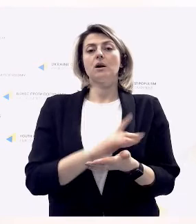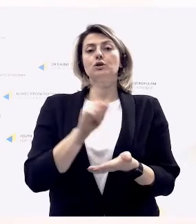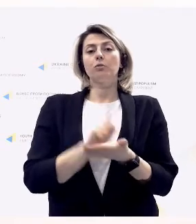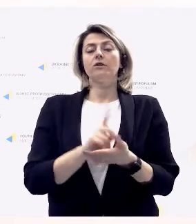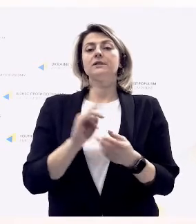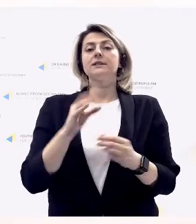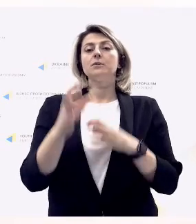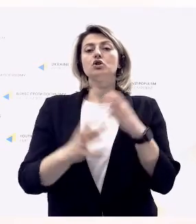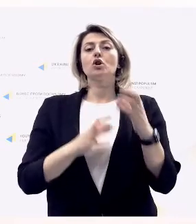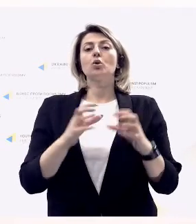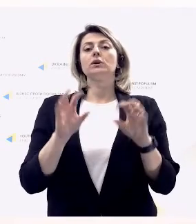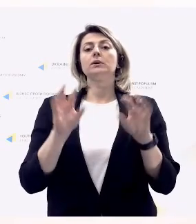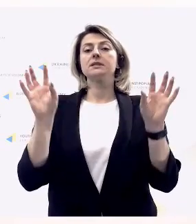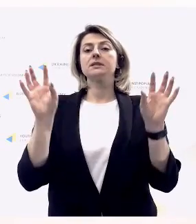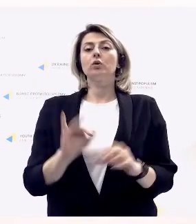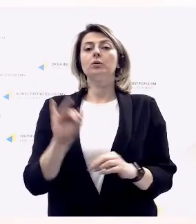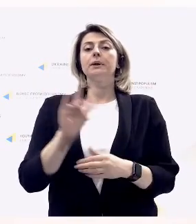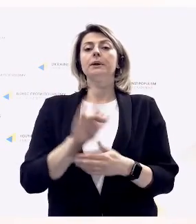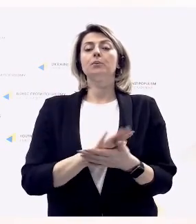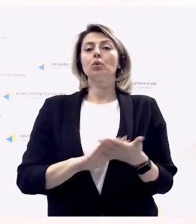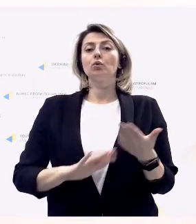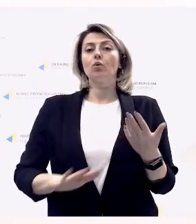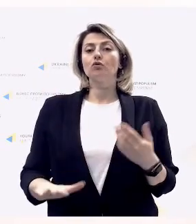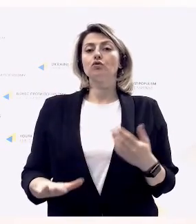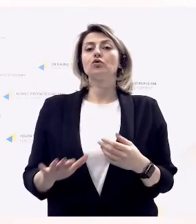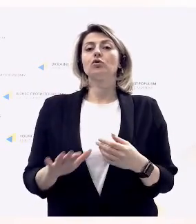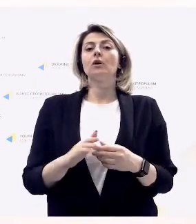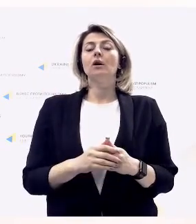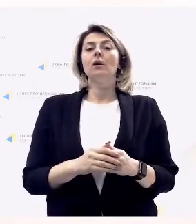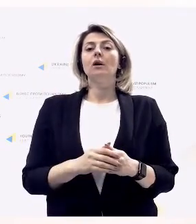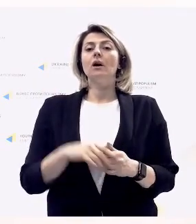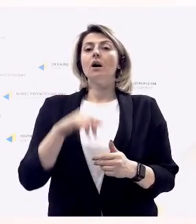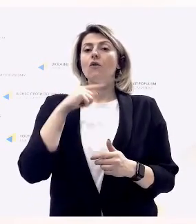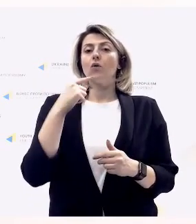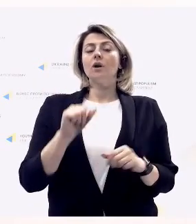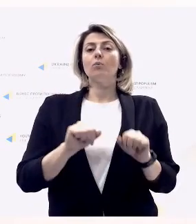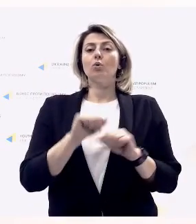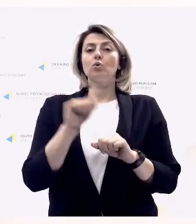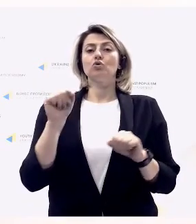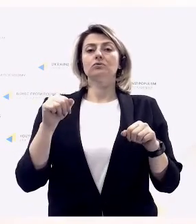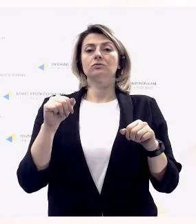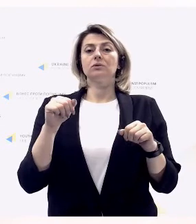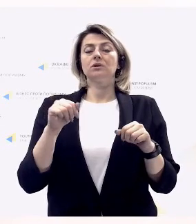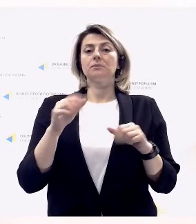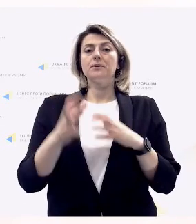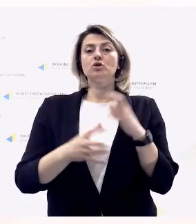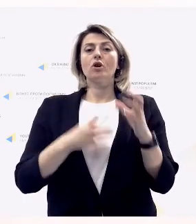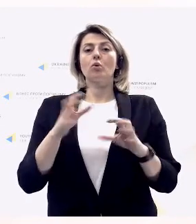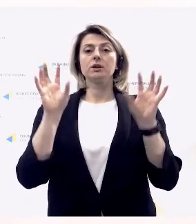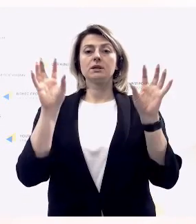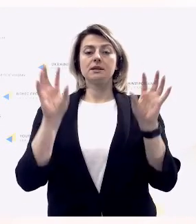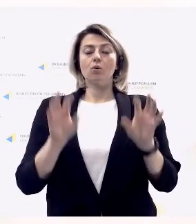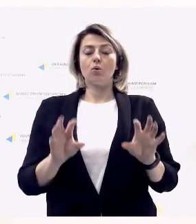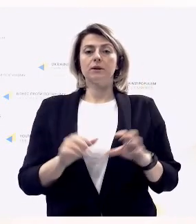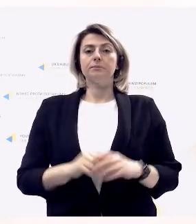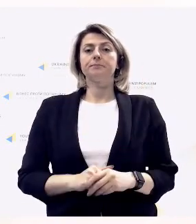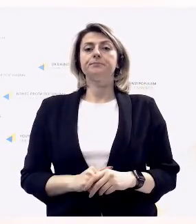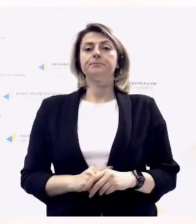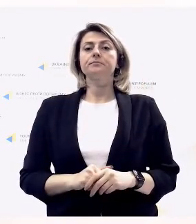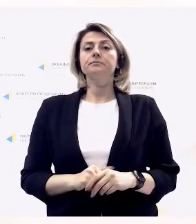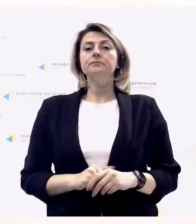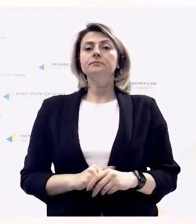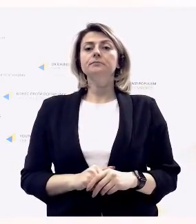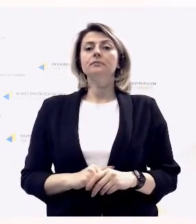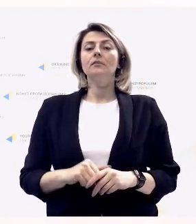міжнародними законами і продовжує вона порушувати міжнародні закони